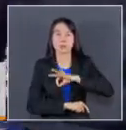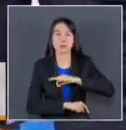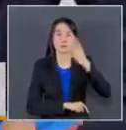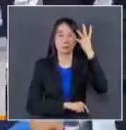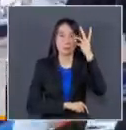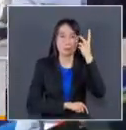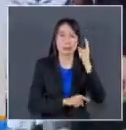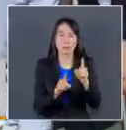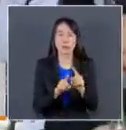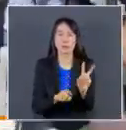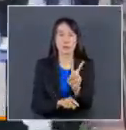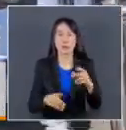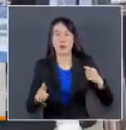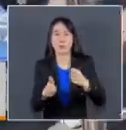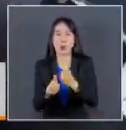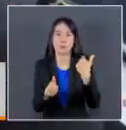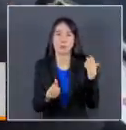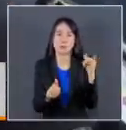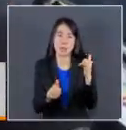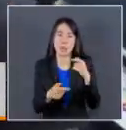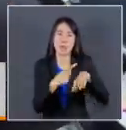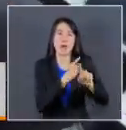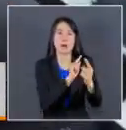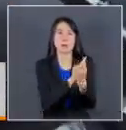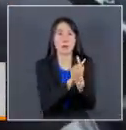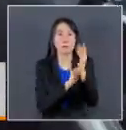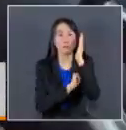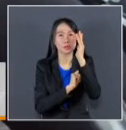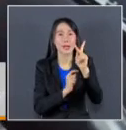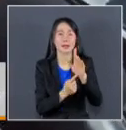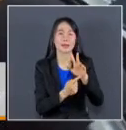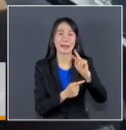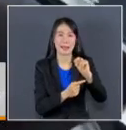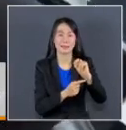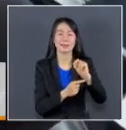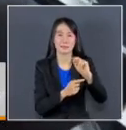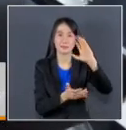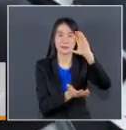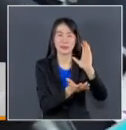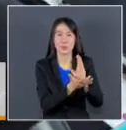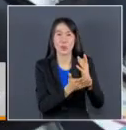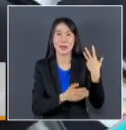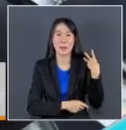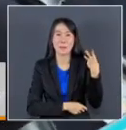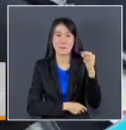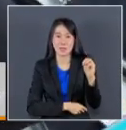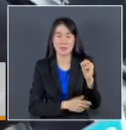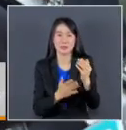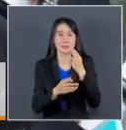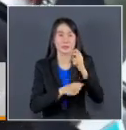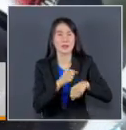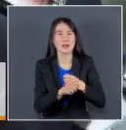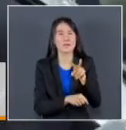ากันเนี่ยมากับคุณกันจอมพลังไปแจ้งความที่สน.มีนบุรีค่ะบอกว่าลูกสาวถูกแฟนหนุ่มอายุ18